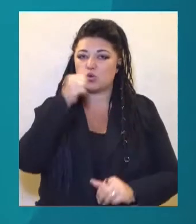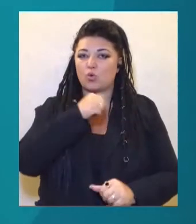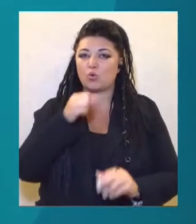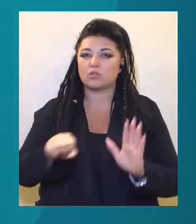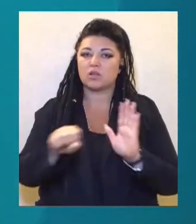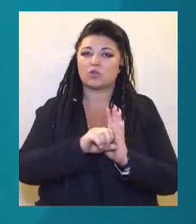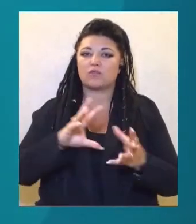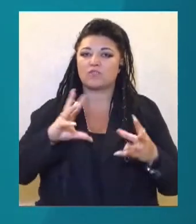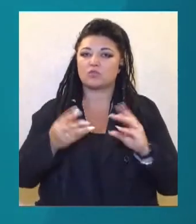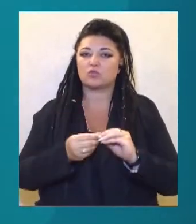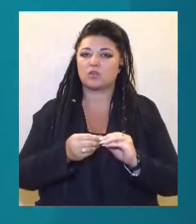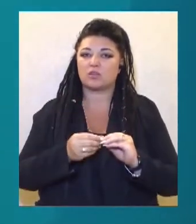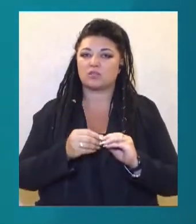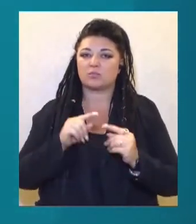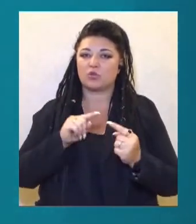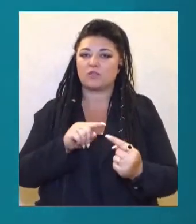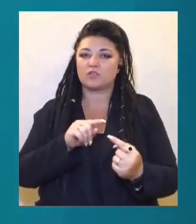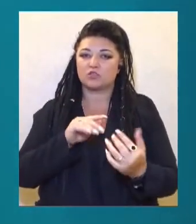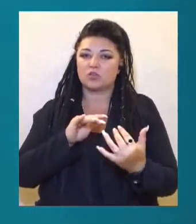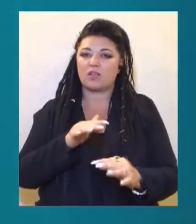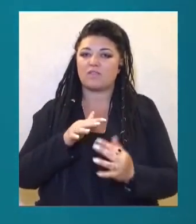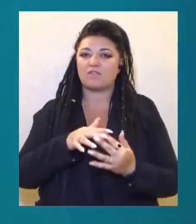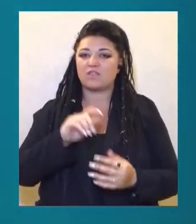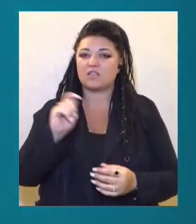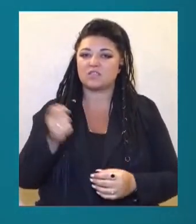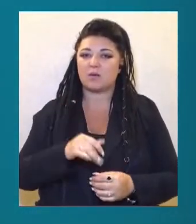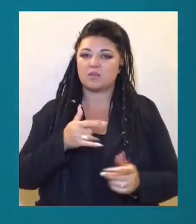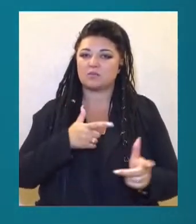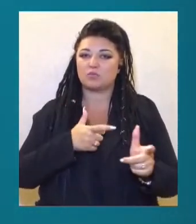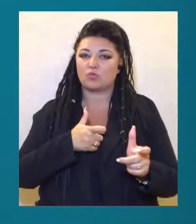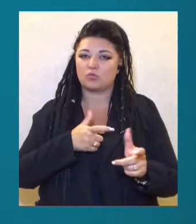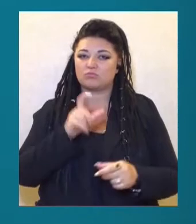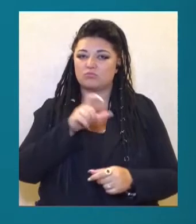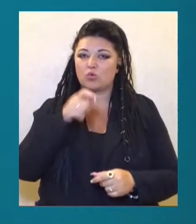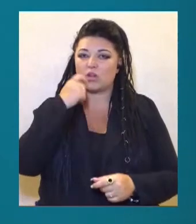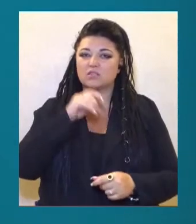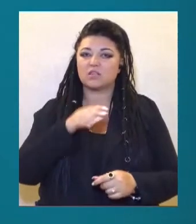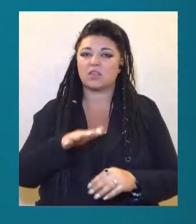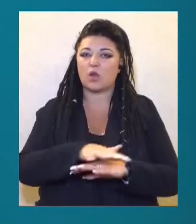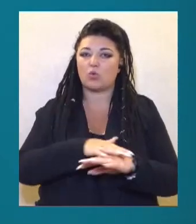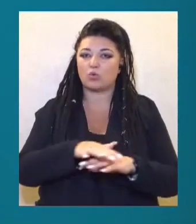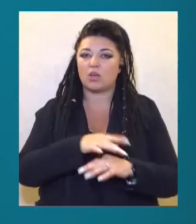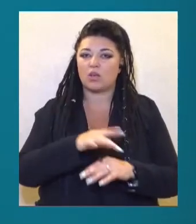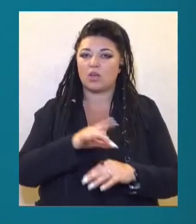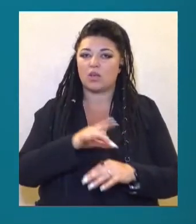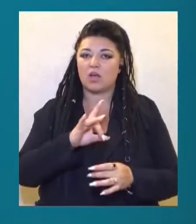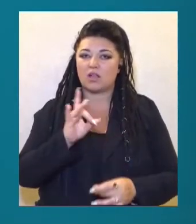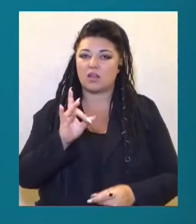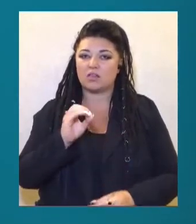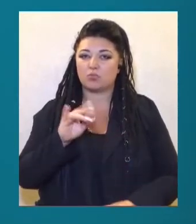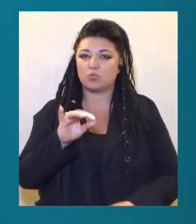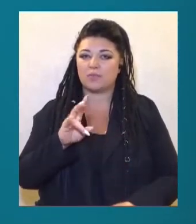результаті протистояння між радянськими військами та збройними формуваннями Української Народної Республіки, які намагалися зупинити їх просування на